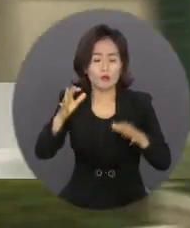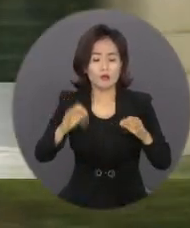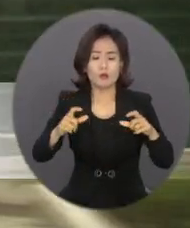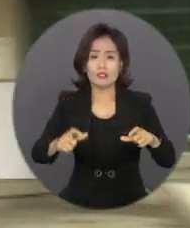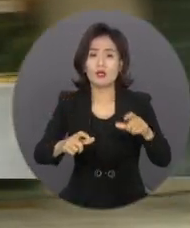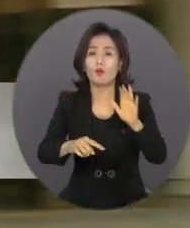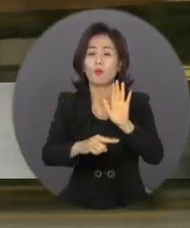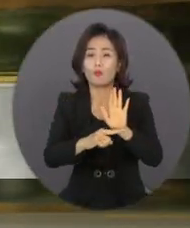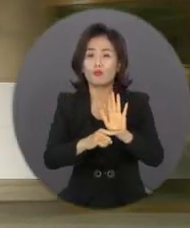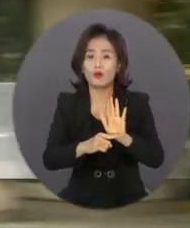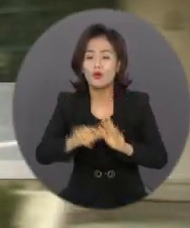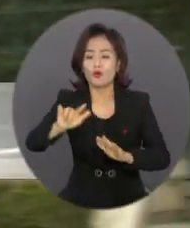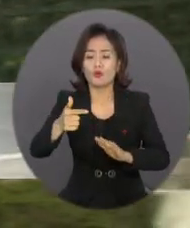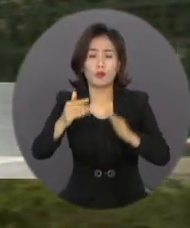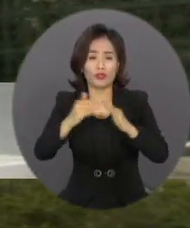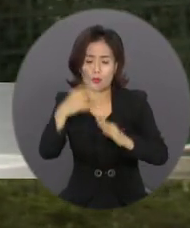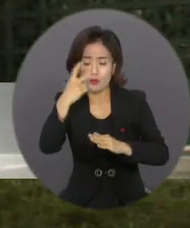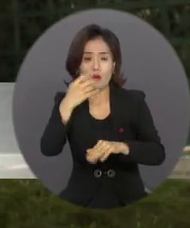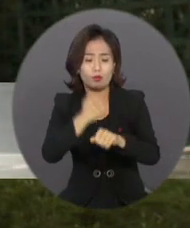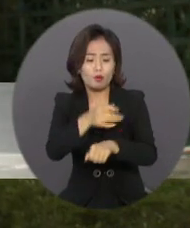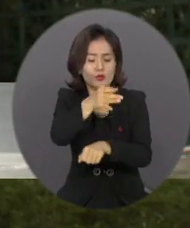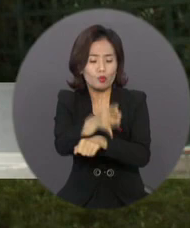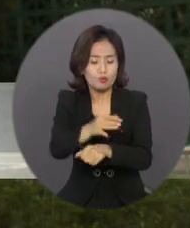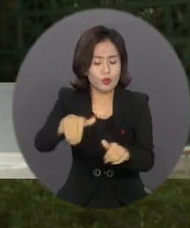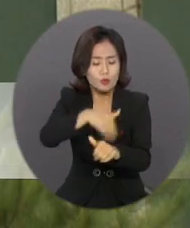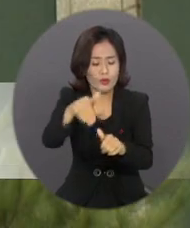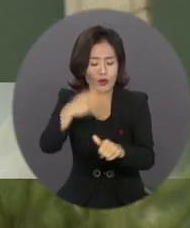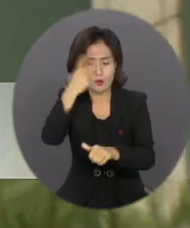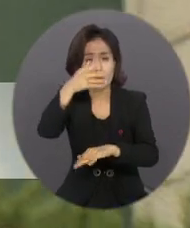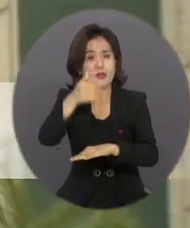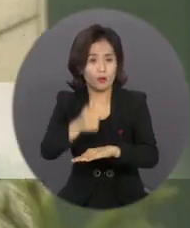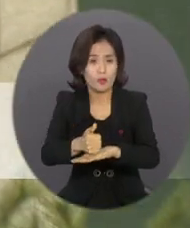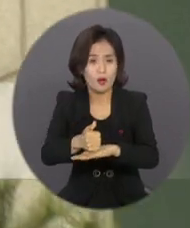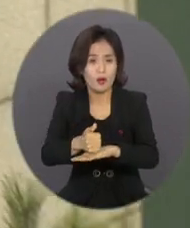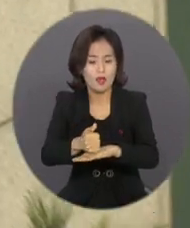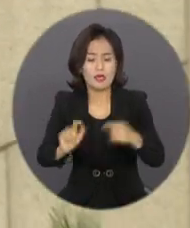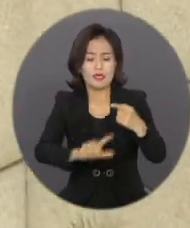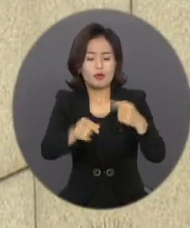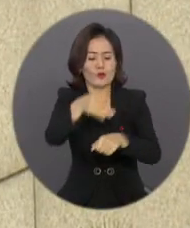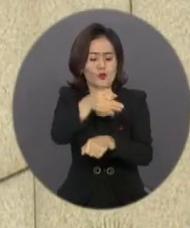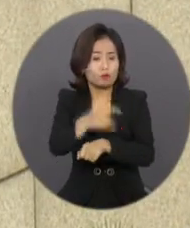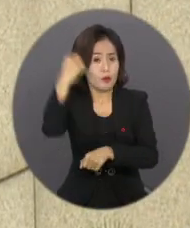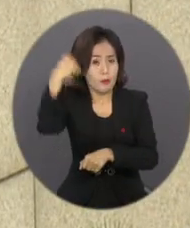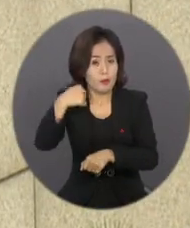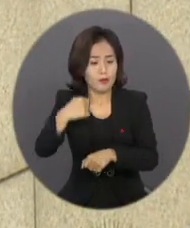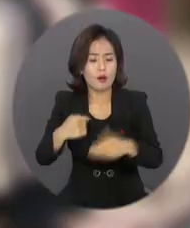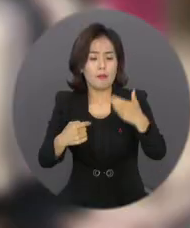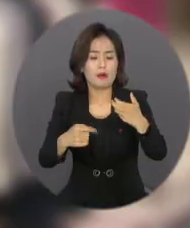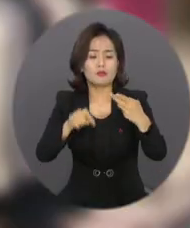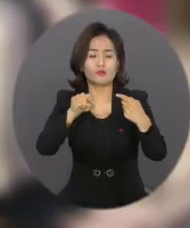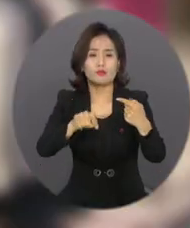지역본부가 최근 600가구를 대상으로 소비자 동향조사를 실시한 결과 1월 소비자 심리 지수가